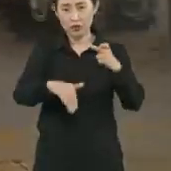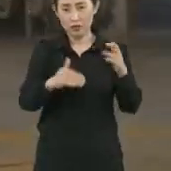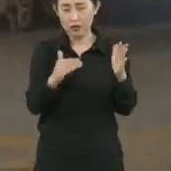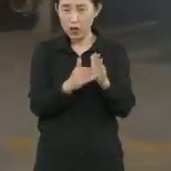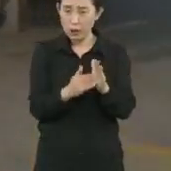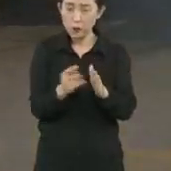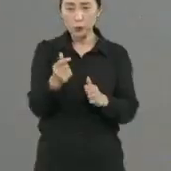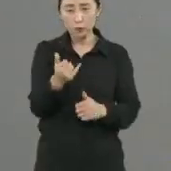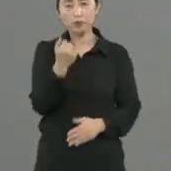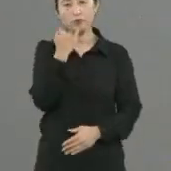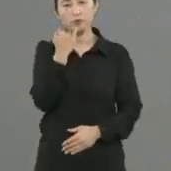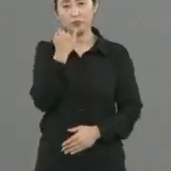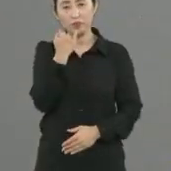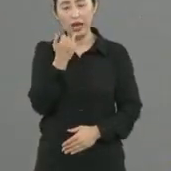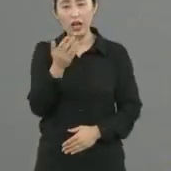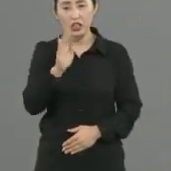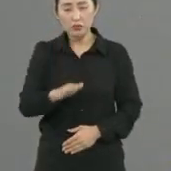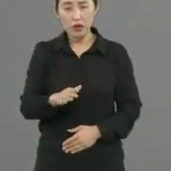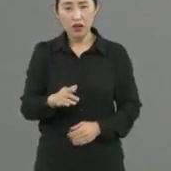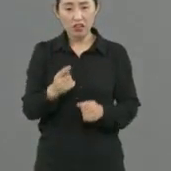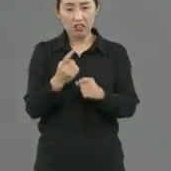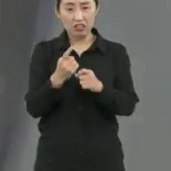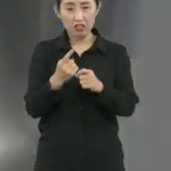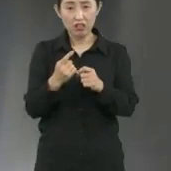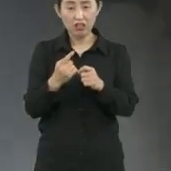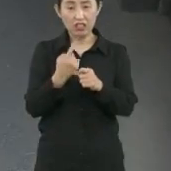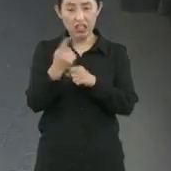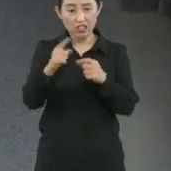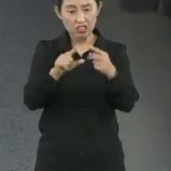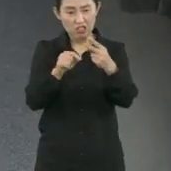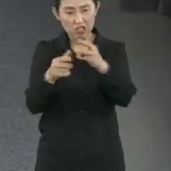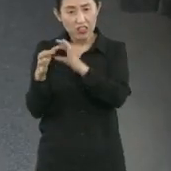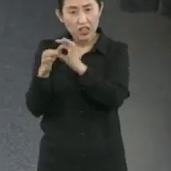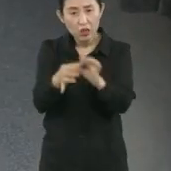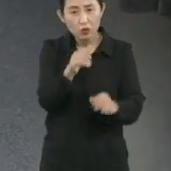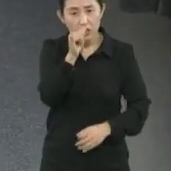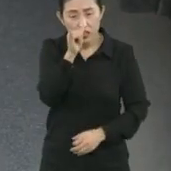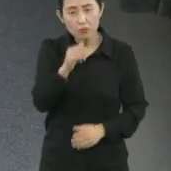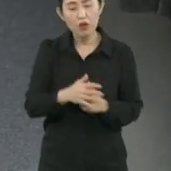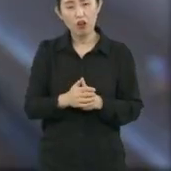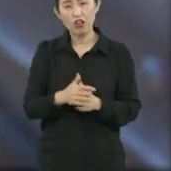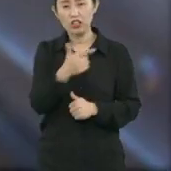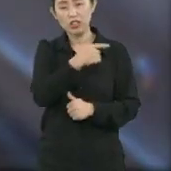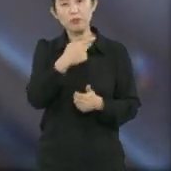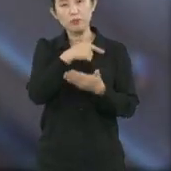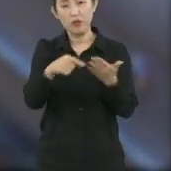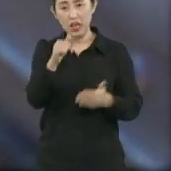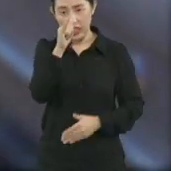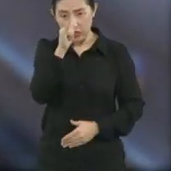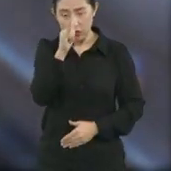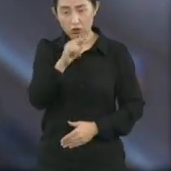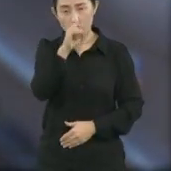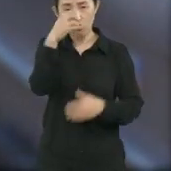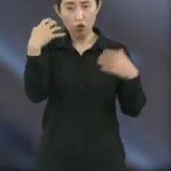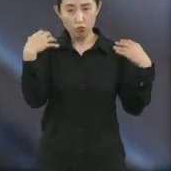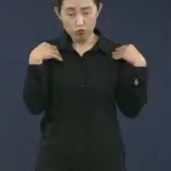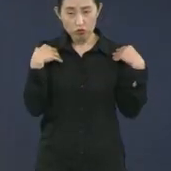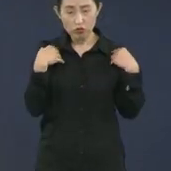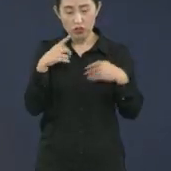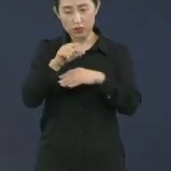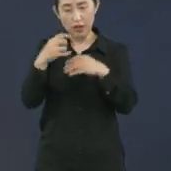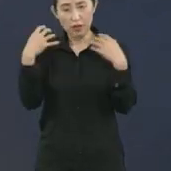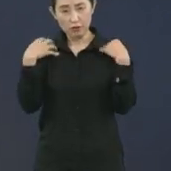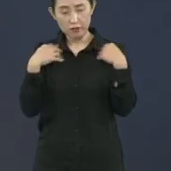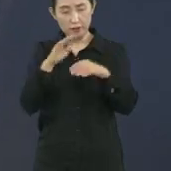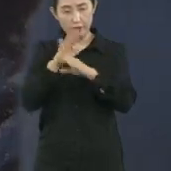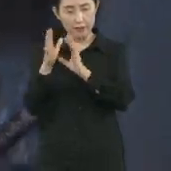연말까지는 어떻게 버틴다고 해도 장기화되면 큰 차질이 불가피한 만큼 중앙정부와 지자체가 계속해서 관심 갖고